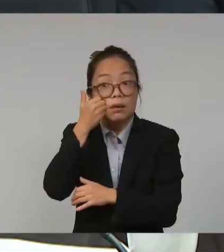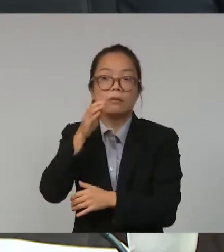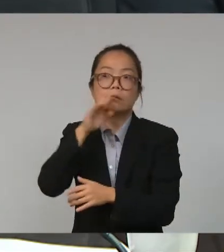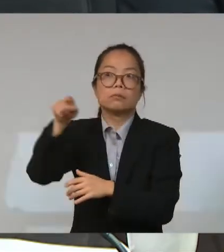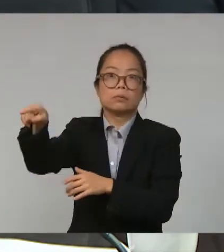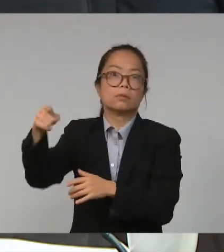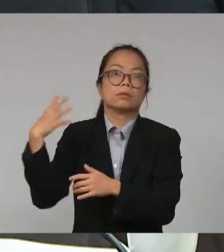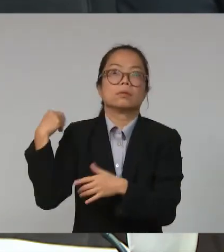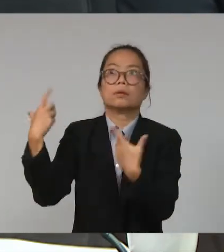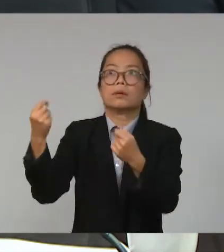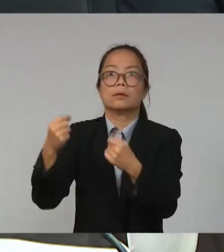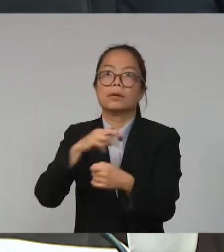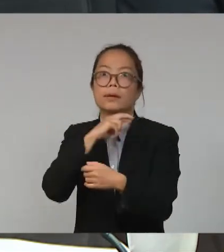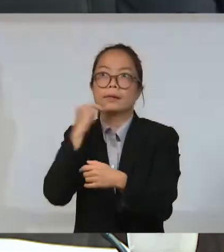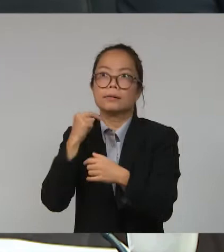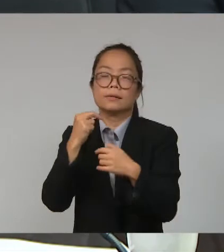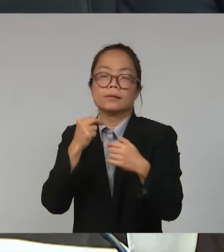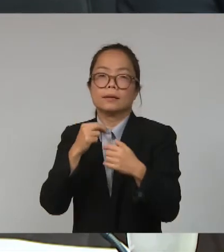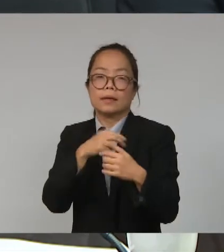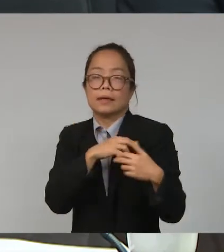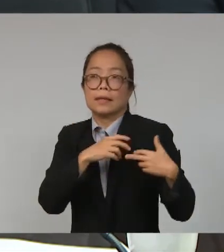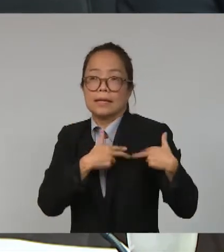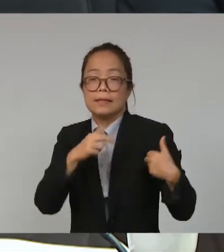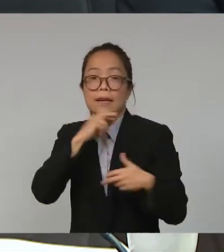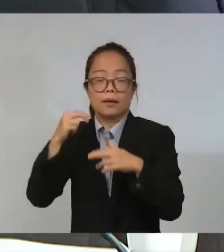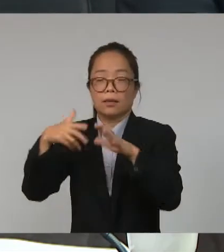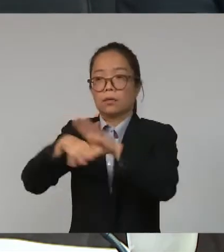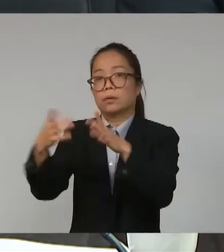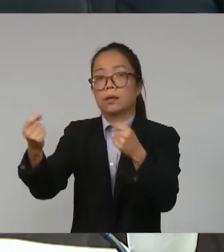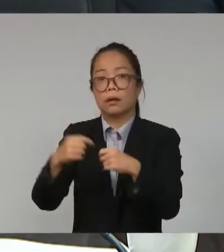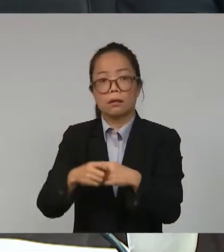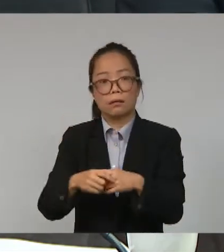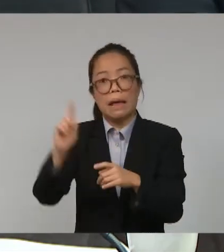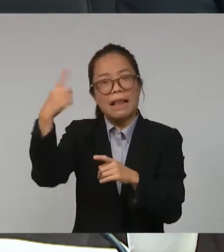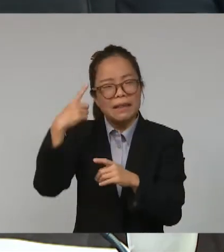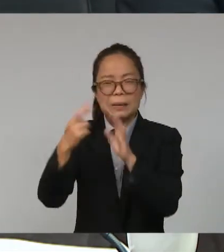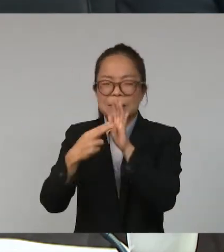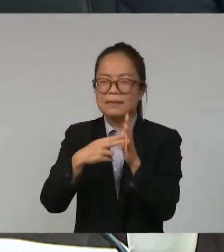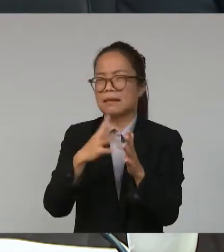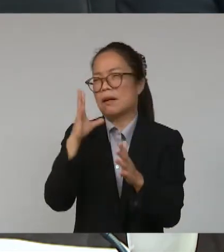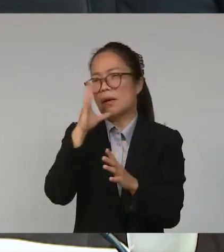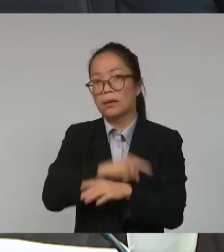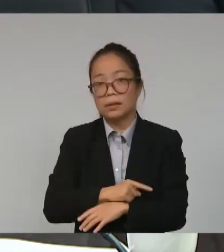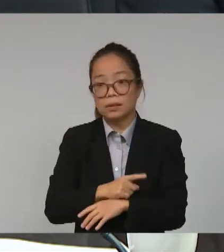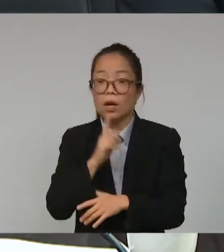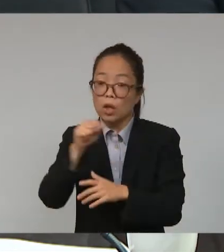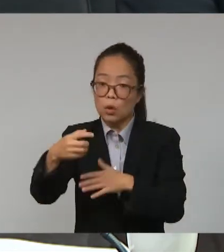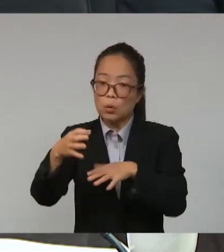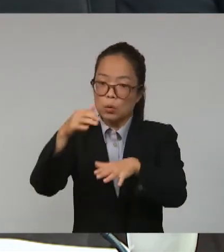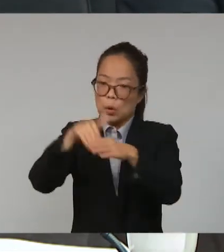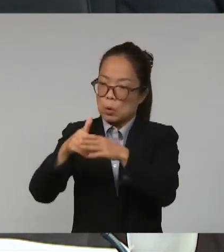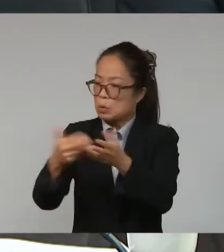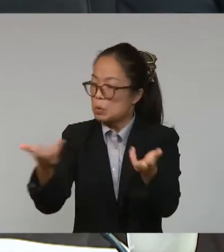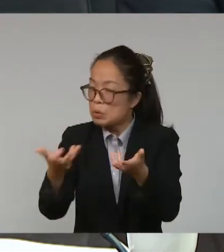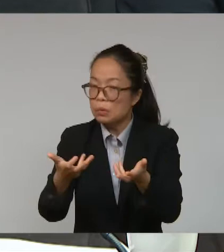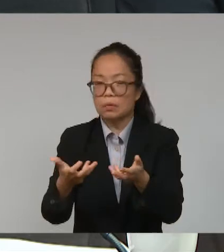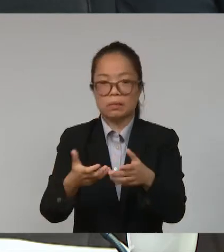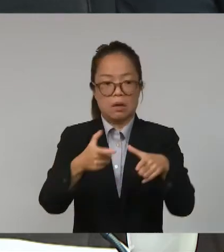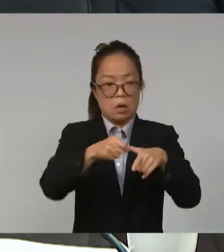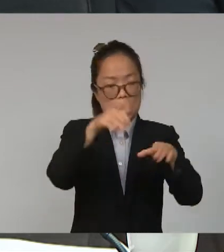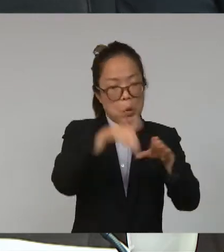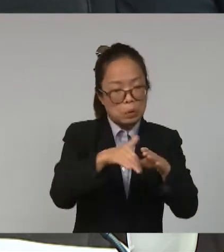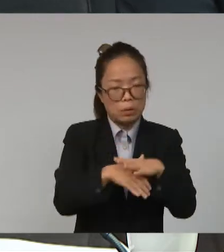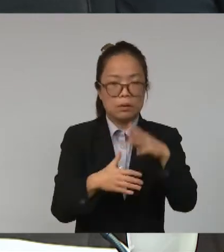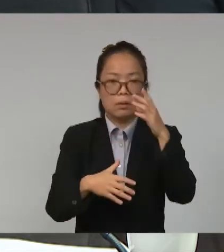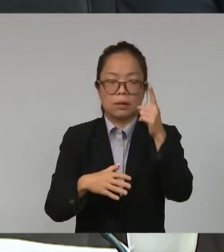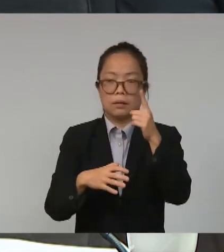政府。理由非常的奇怪，就是以选务、以公投的18年